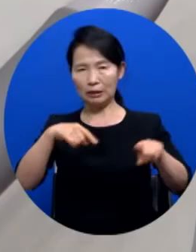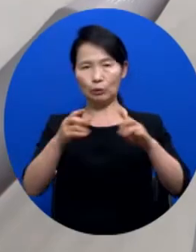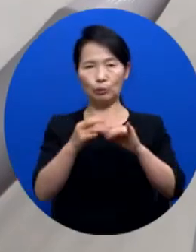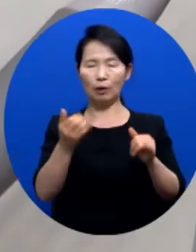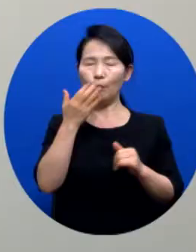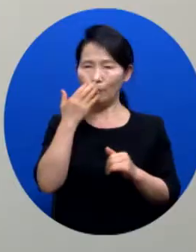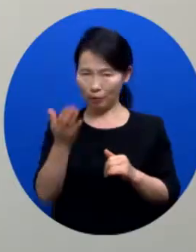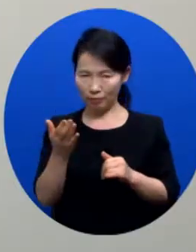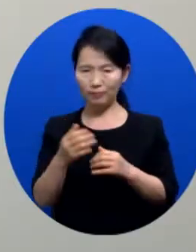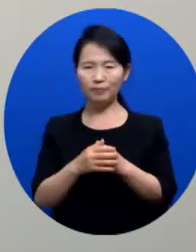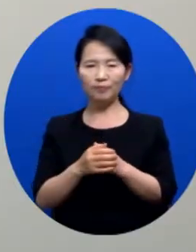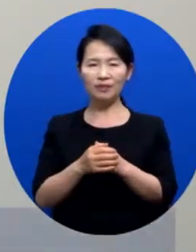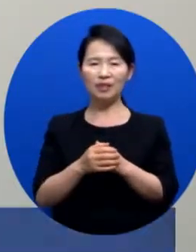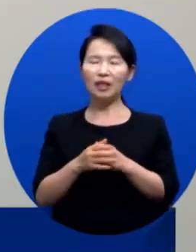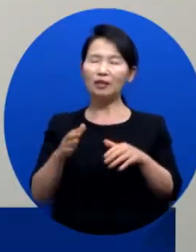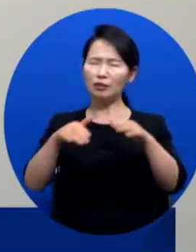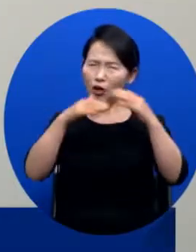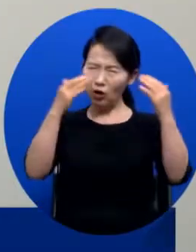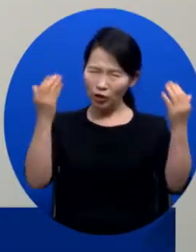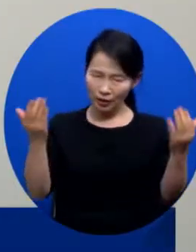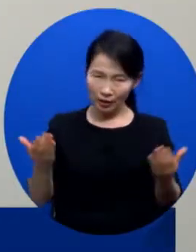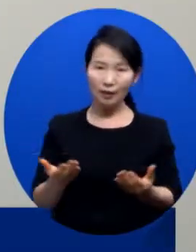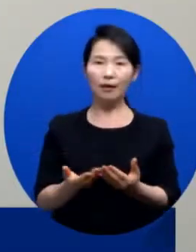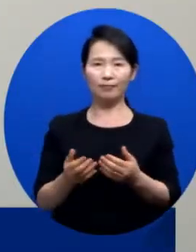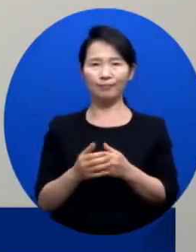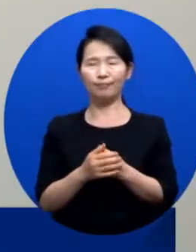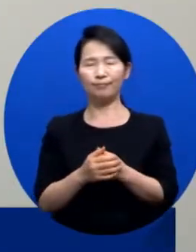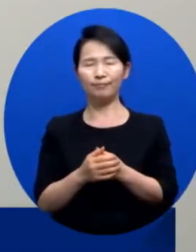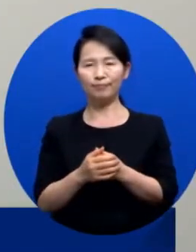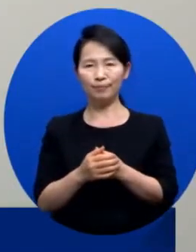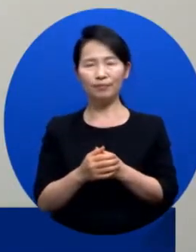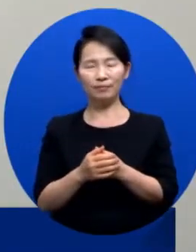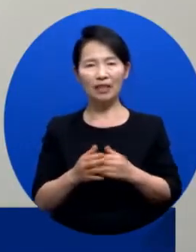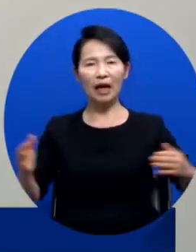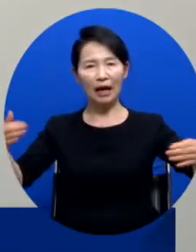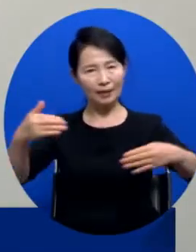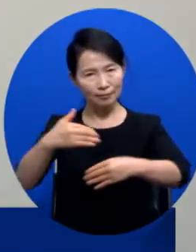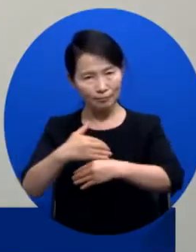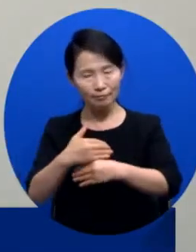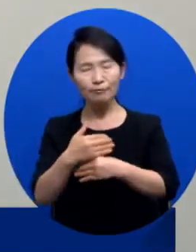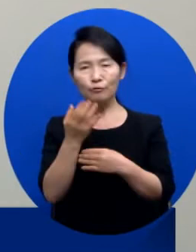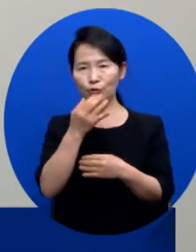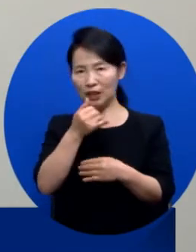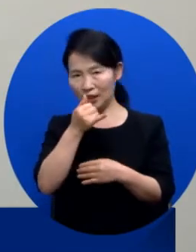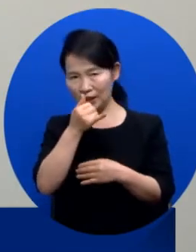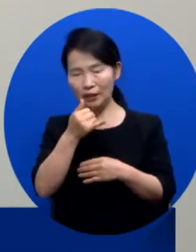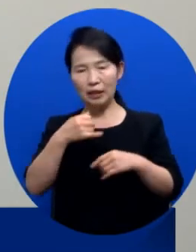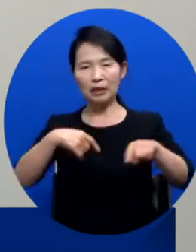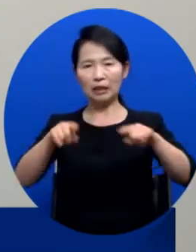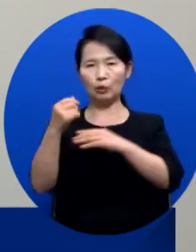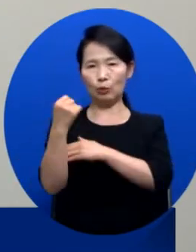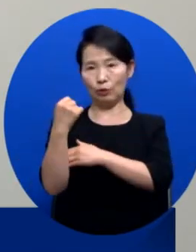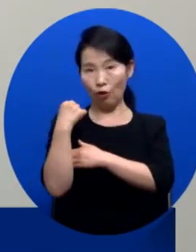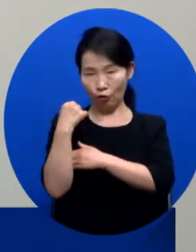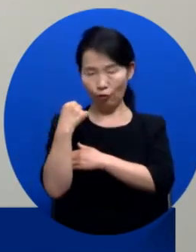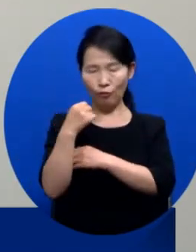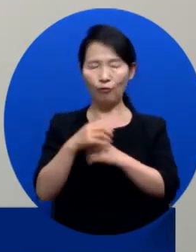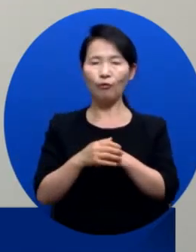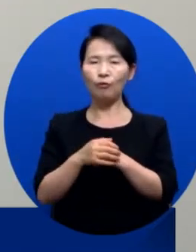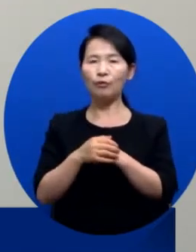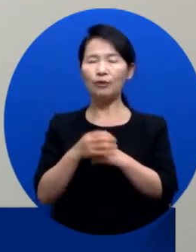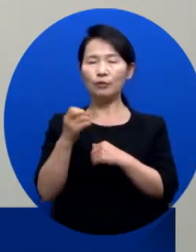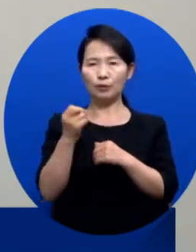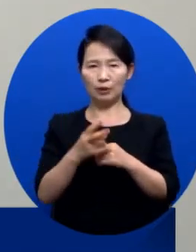있다는 이유입니다. 전체를 우리가 껴안고 갈 수 있는 그런 리더십, 지도력,